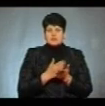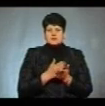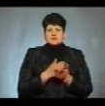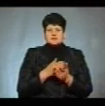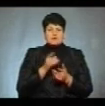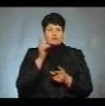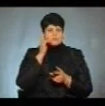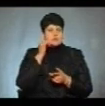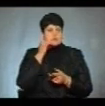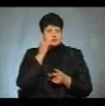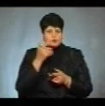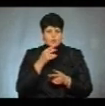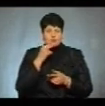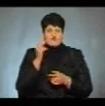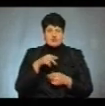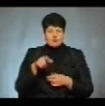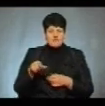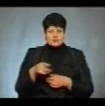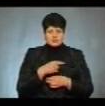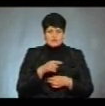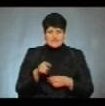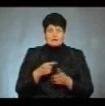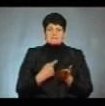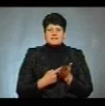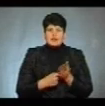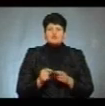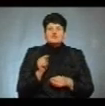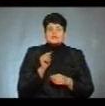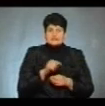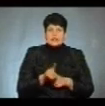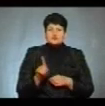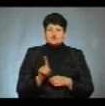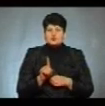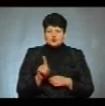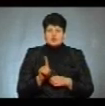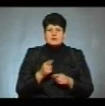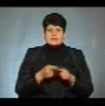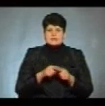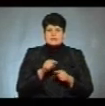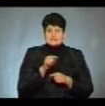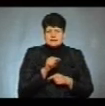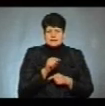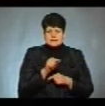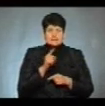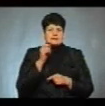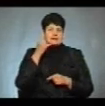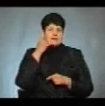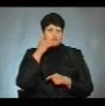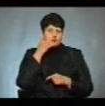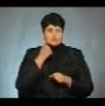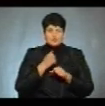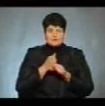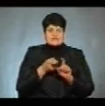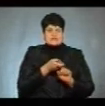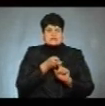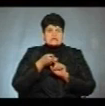телефонів обвинуваченим, підтверджує те, що вказані телефони здійснювали